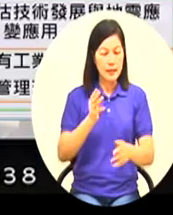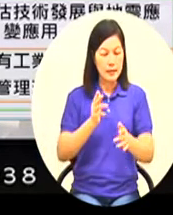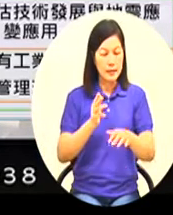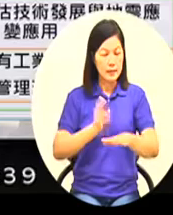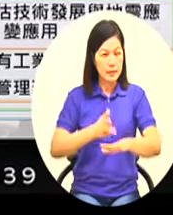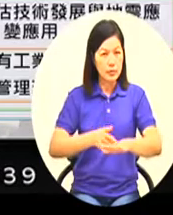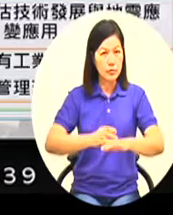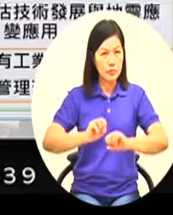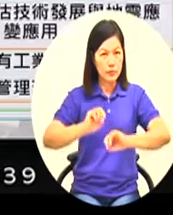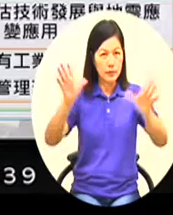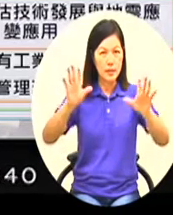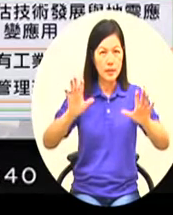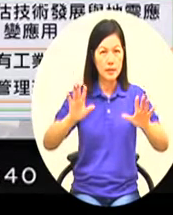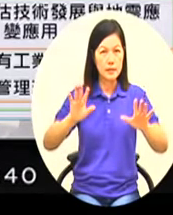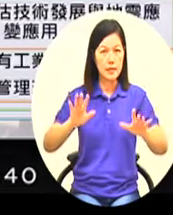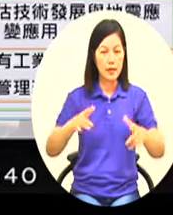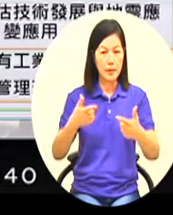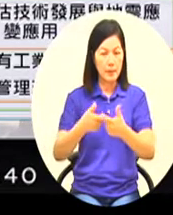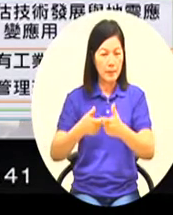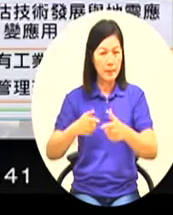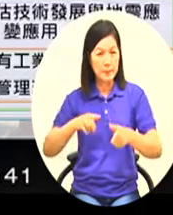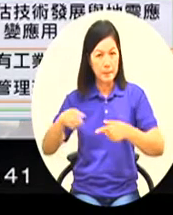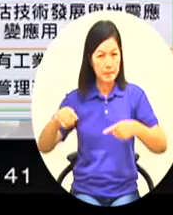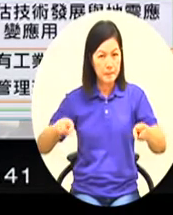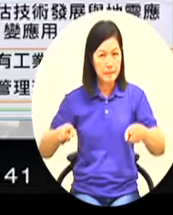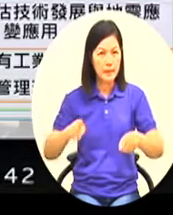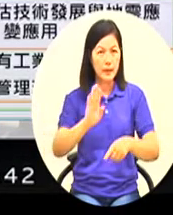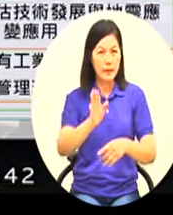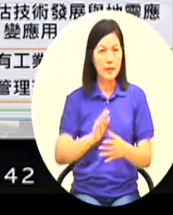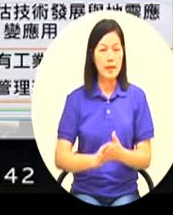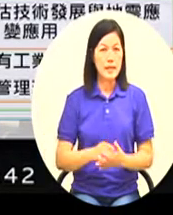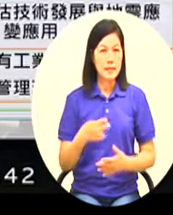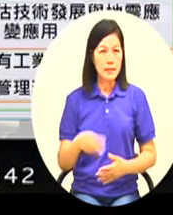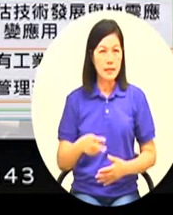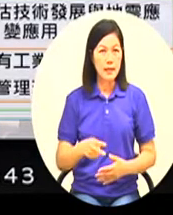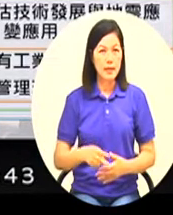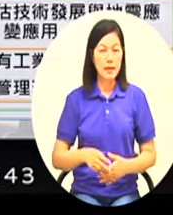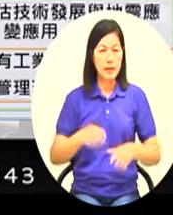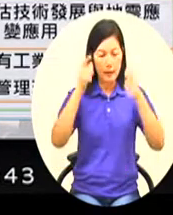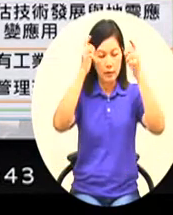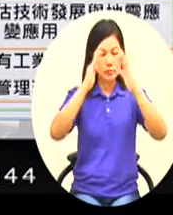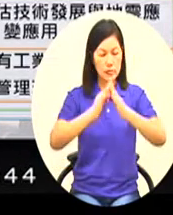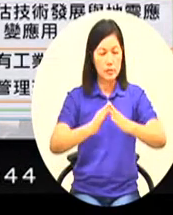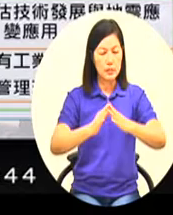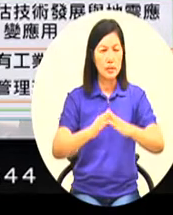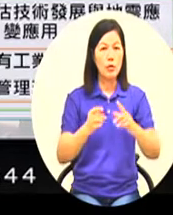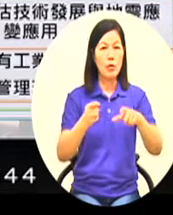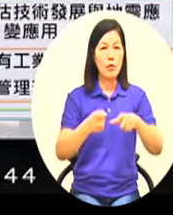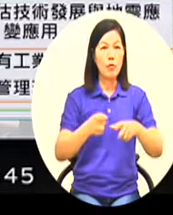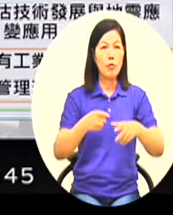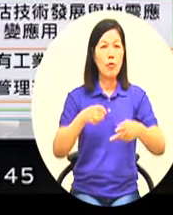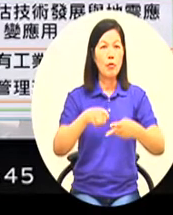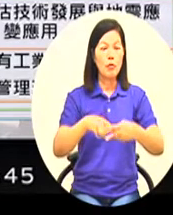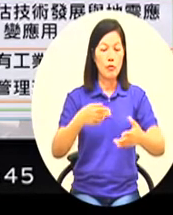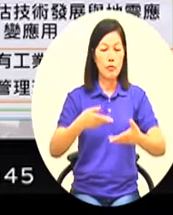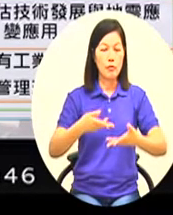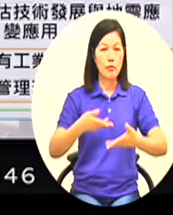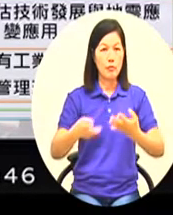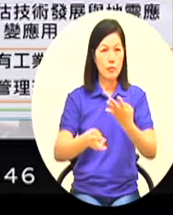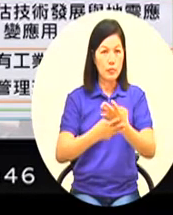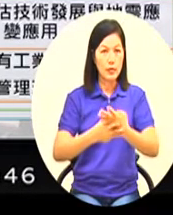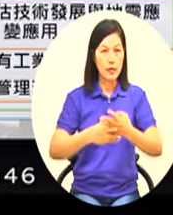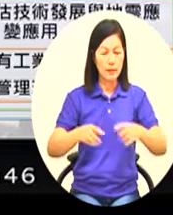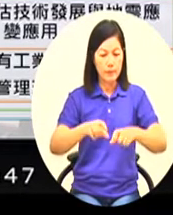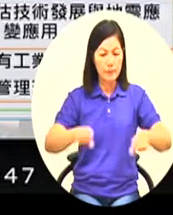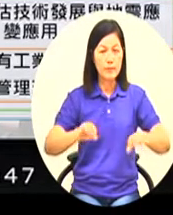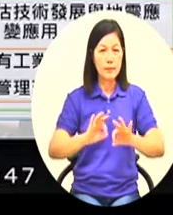与地震应变应用，及本府经发局针对高雄市既有工业管线管理现况提出报告，会